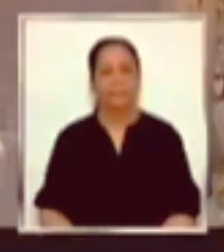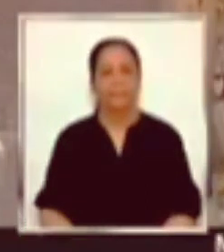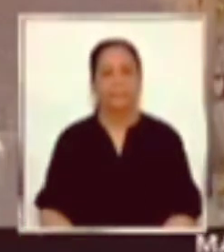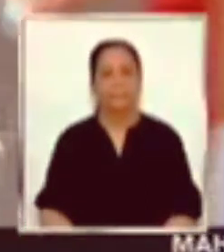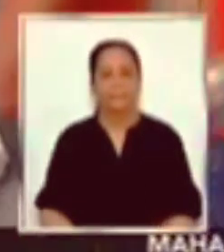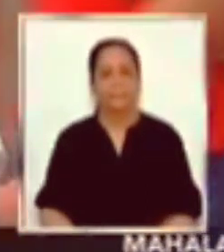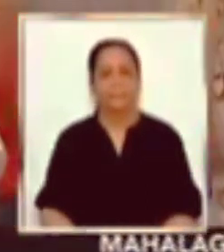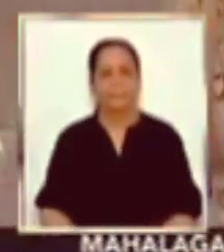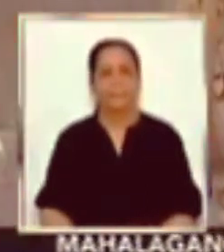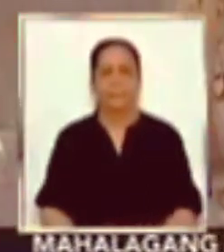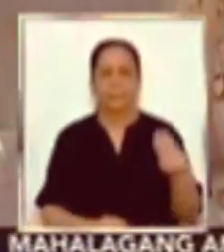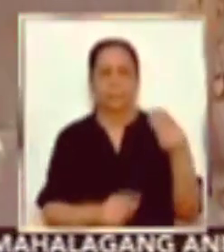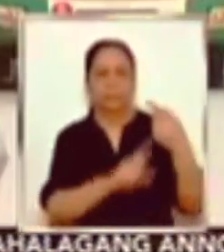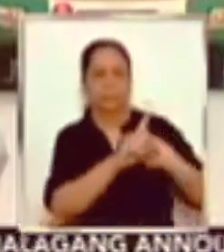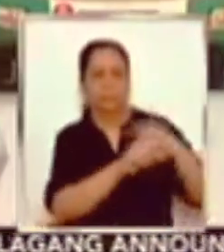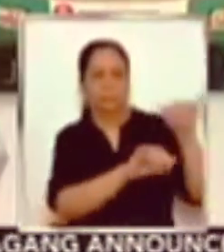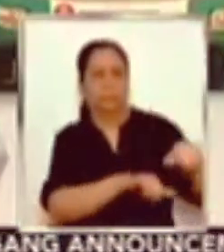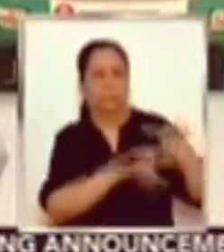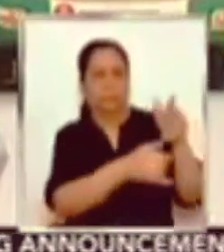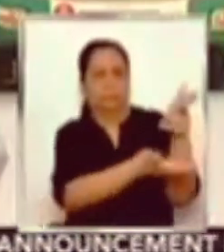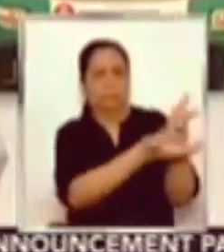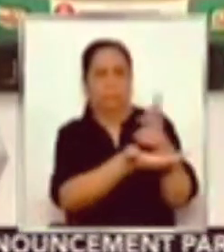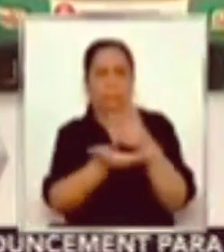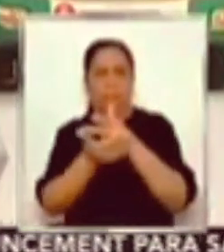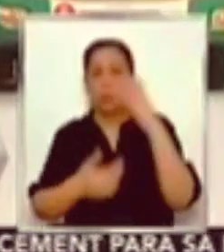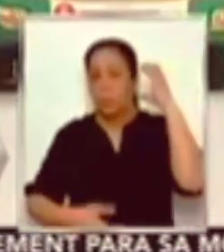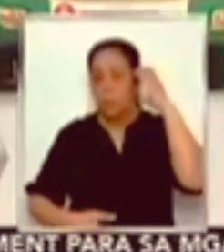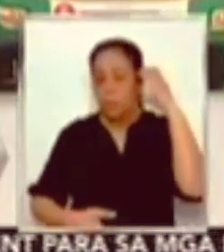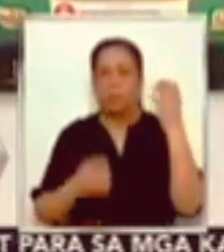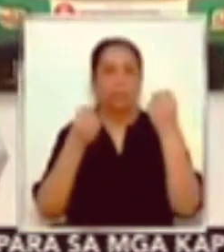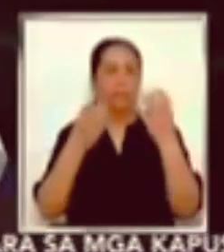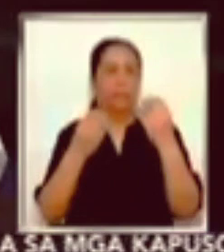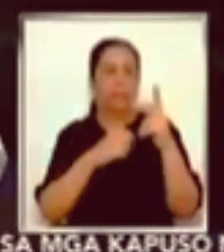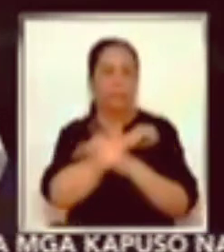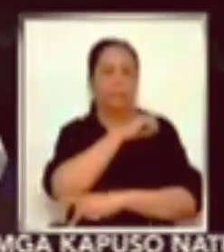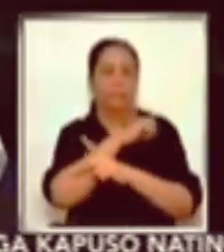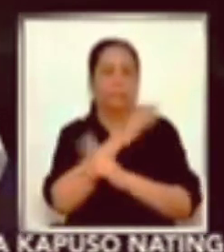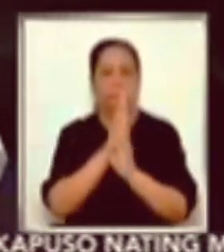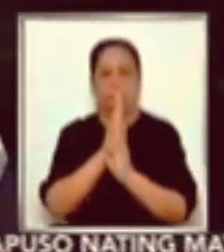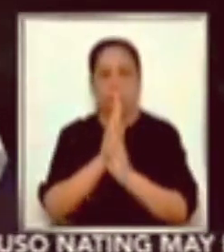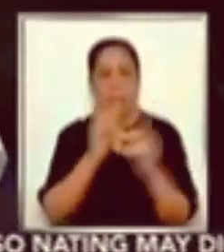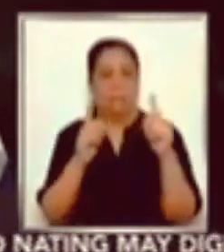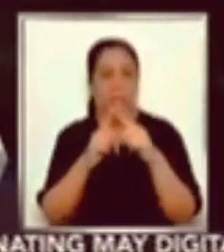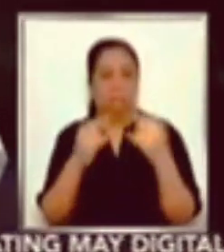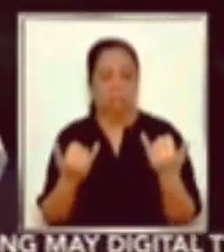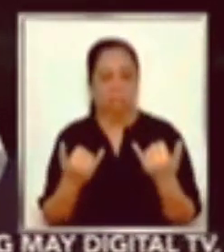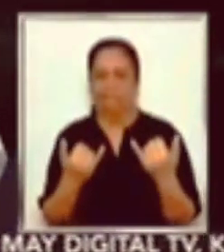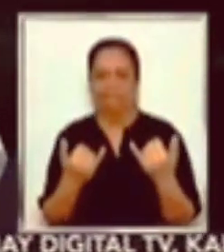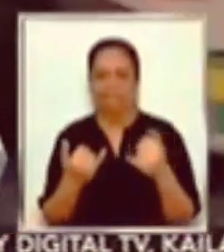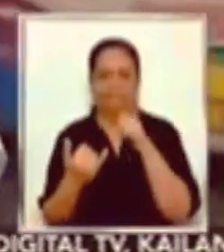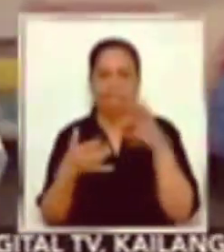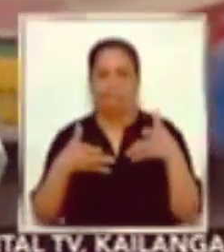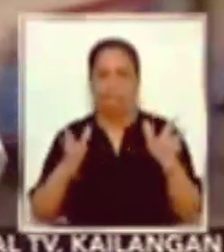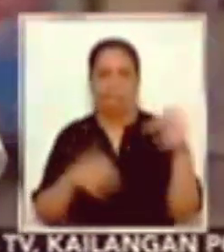Ilang buwan ang nakatenga sa mga terminal sa Cubao, Quezon City ang maraming provincial bus. Hanggang ngayon kasi, hindi pa rin sila pinapayagang